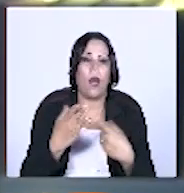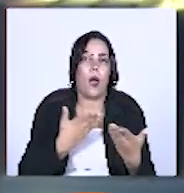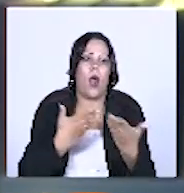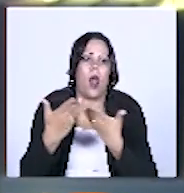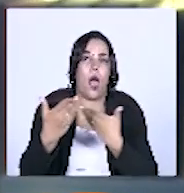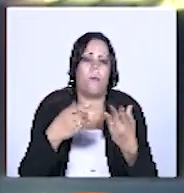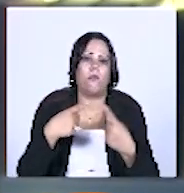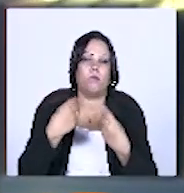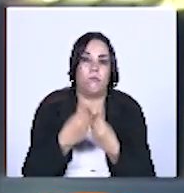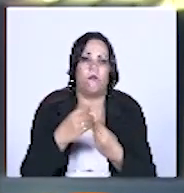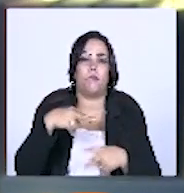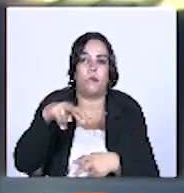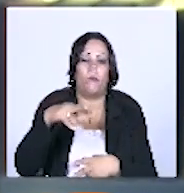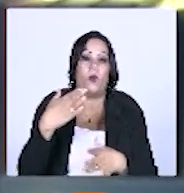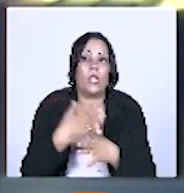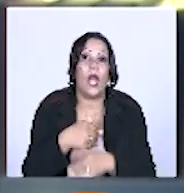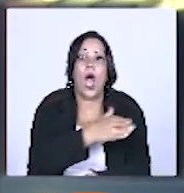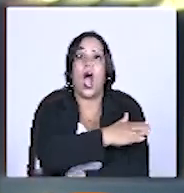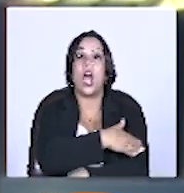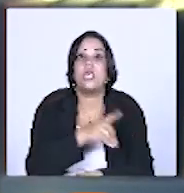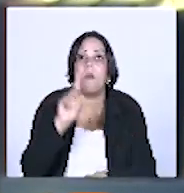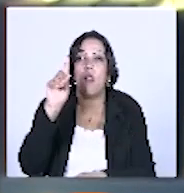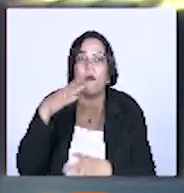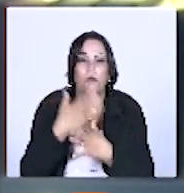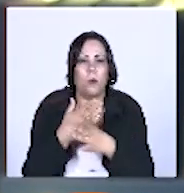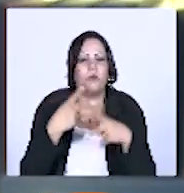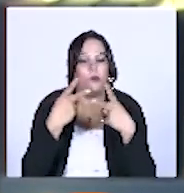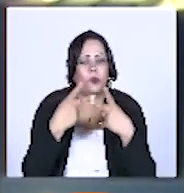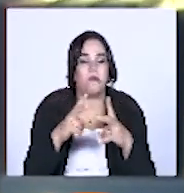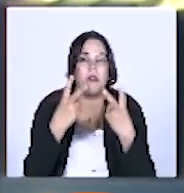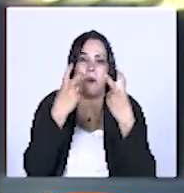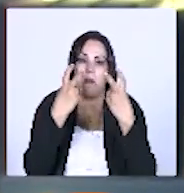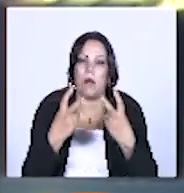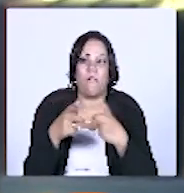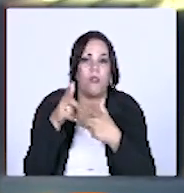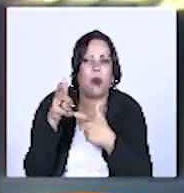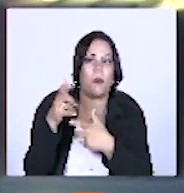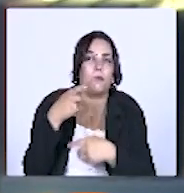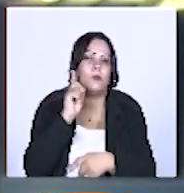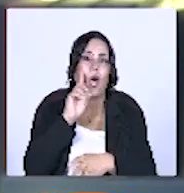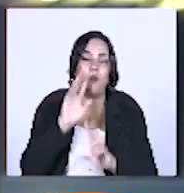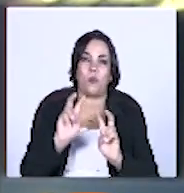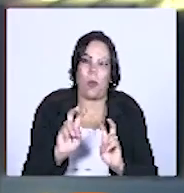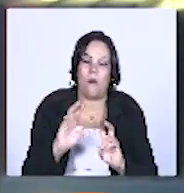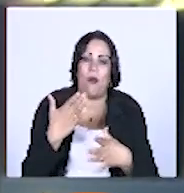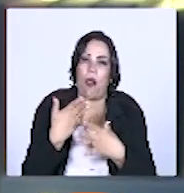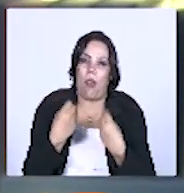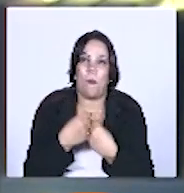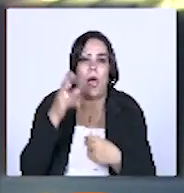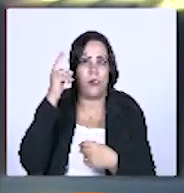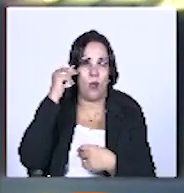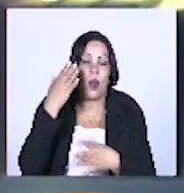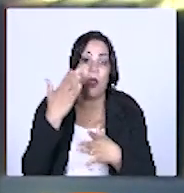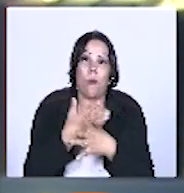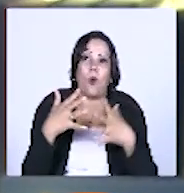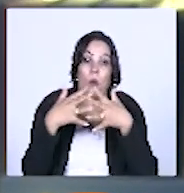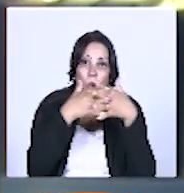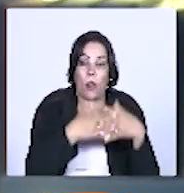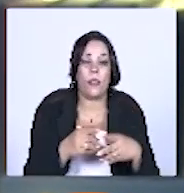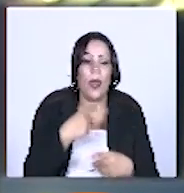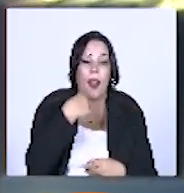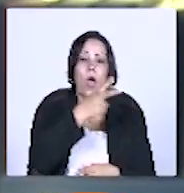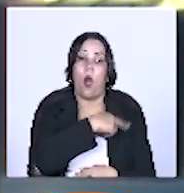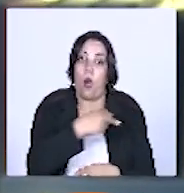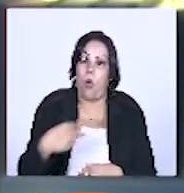متبادله فحزب الله وافق على وقف اطلاق النار مع اسرائيل والولايات المتحده ابلغت الحكومه اللبنانيه